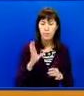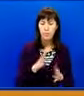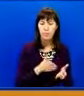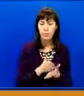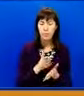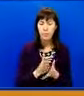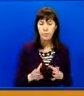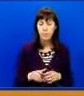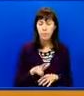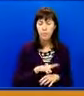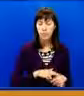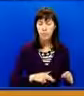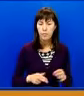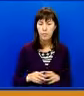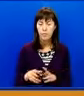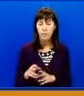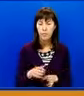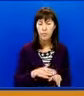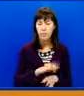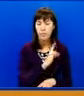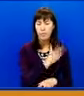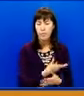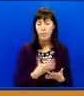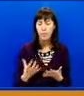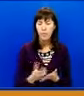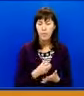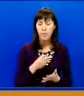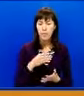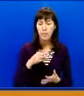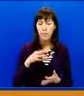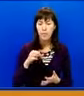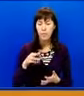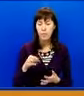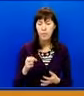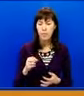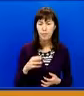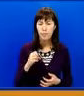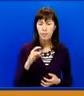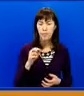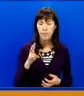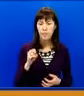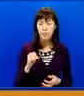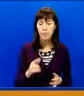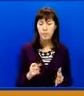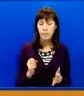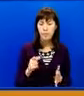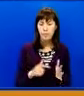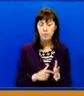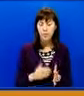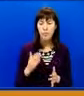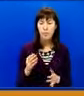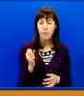направлена группа полицейских в составе оперуполномоченных криминальной полиции Бухарбаева Самата и Анарбаева Ернара, нацеленная на